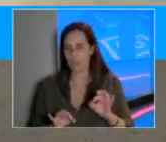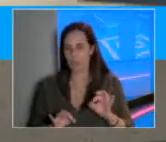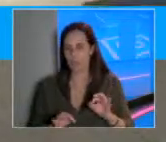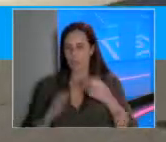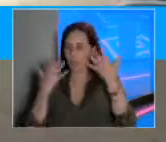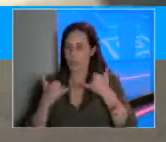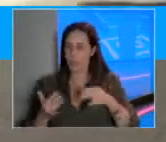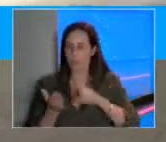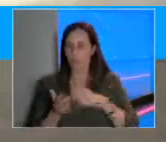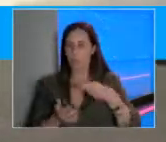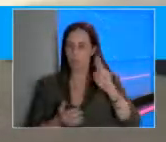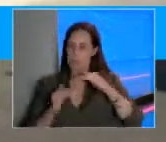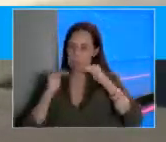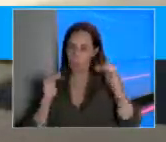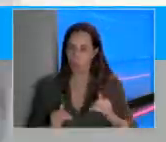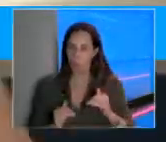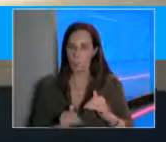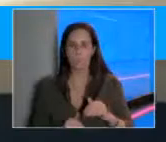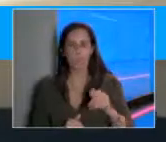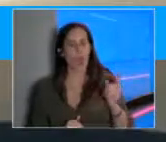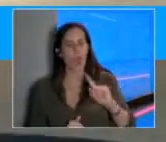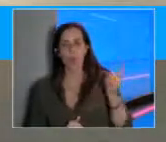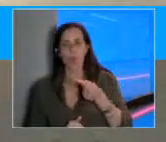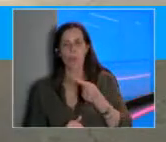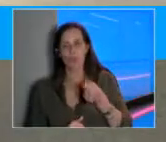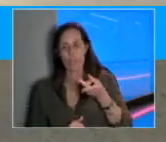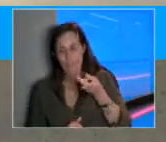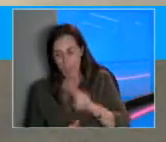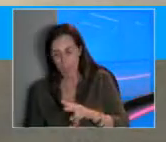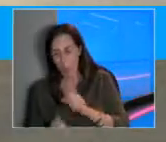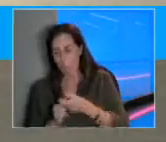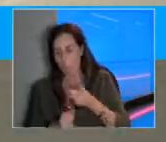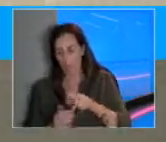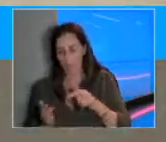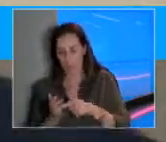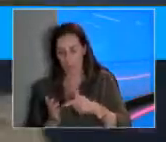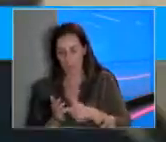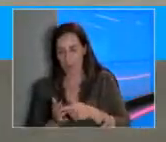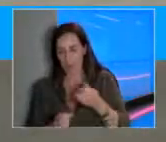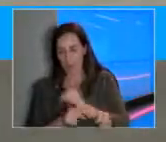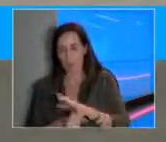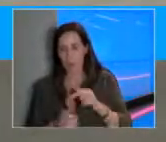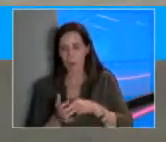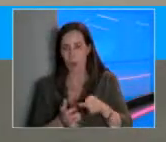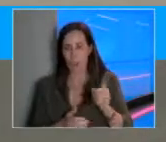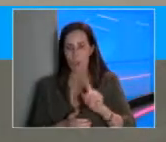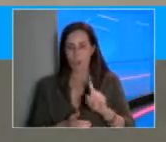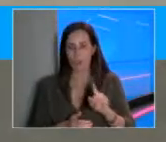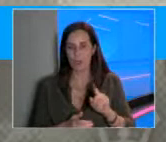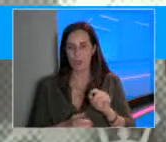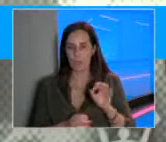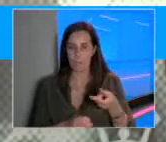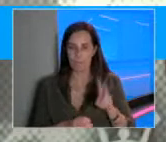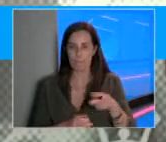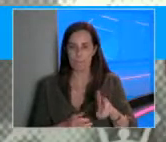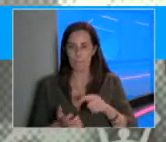מחשבים אותם עכשיו נכון, הם יותר נמוכים. כלומר, לא כל מי שנפטר או מת מהווירוס אכן הוגדר כמישהו